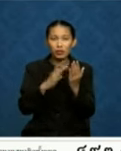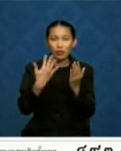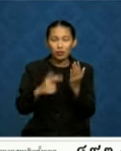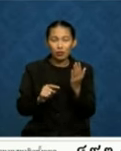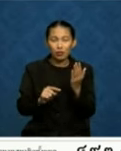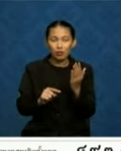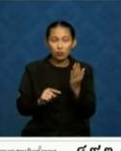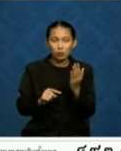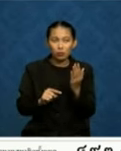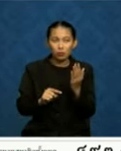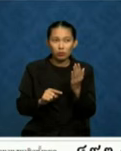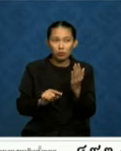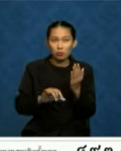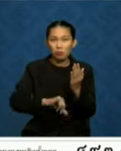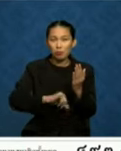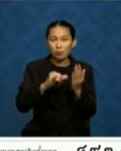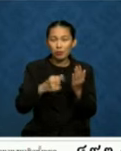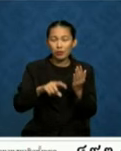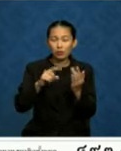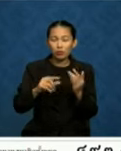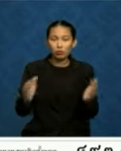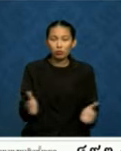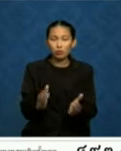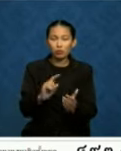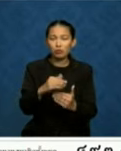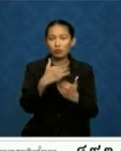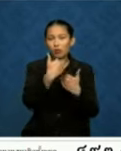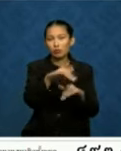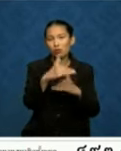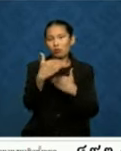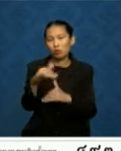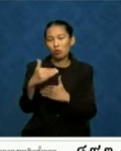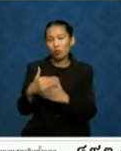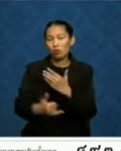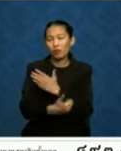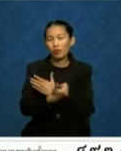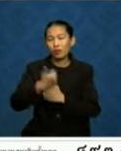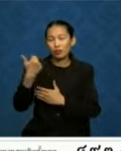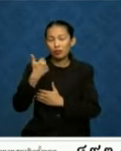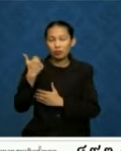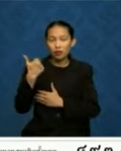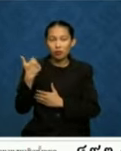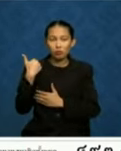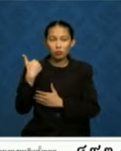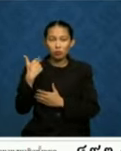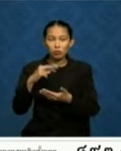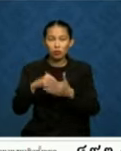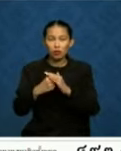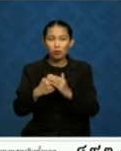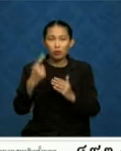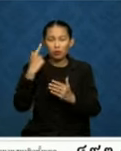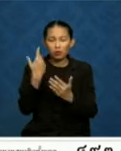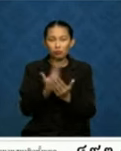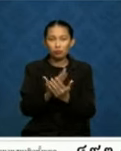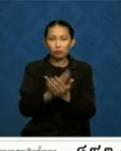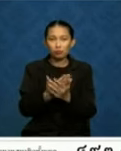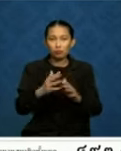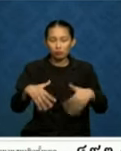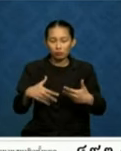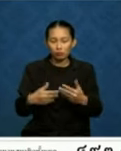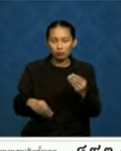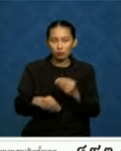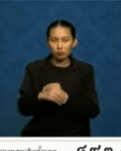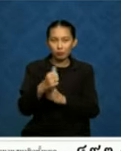ราน่าจะส่งเสริมให้ออกนอกประเทศนะครับให้ได้มากที่สุดนะครับก็จะเป็นการส่งเสริมรายได้ที่ดีที่สุด